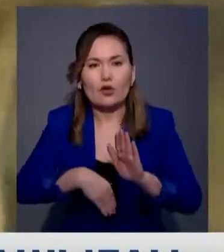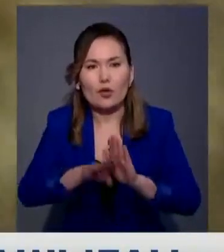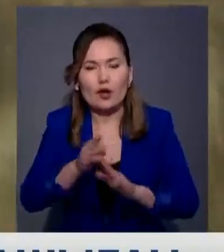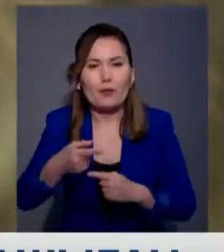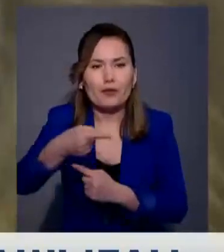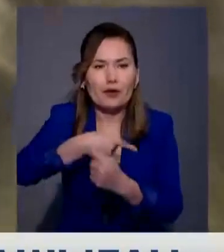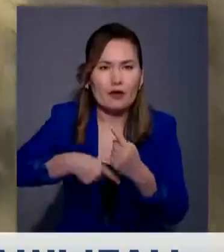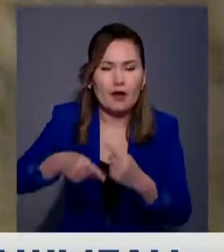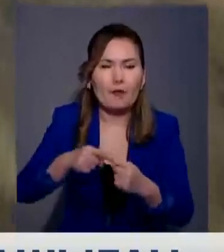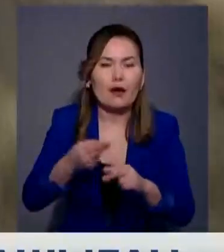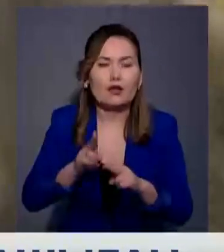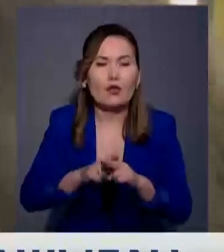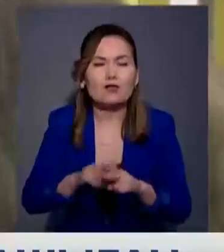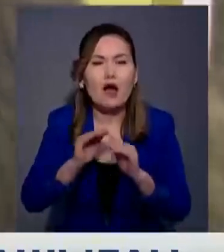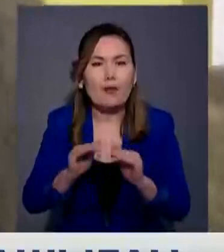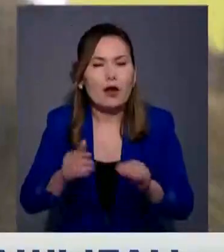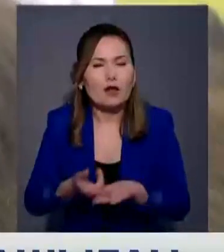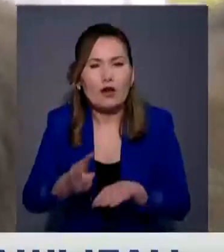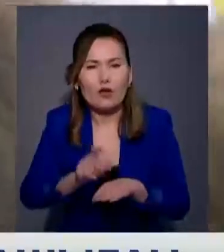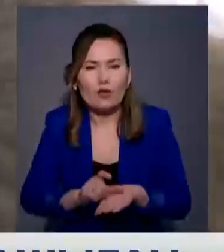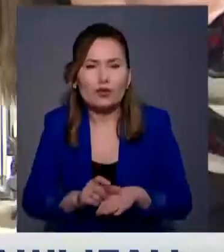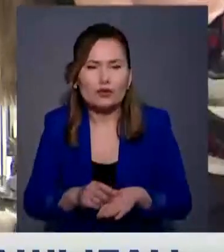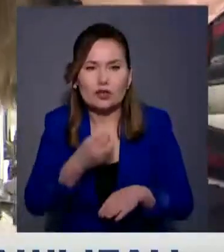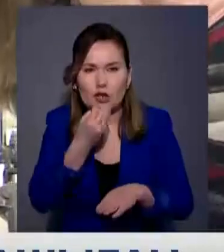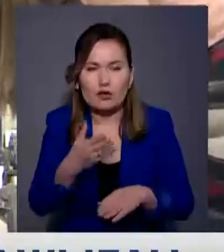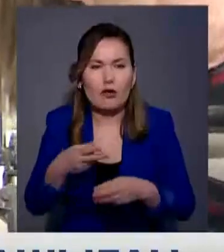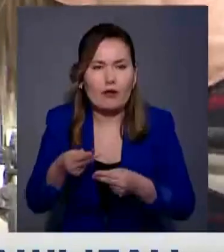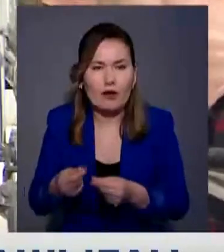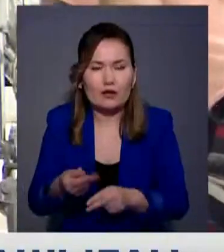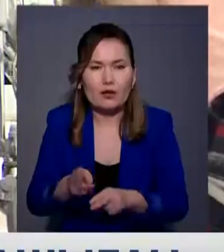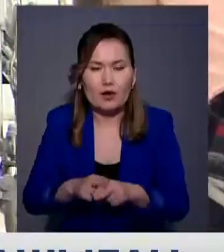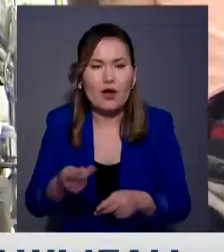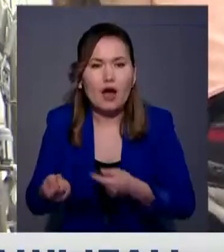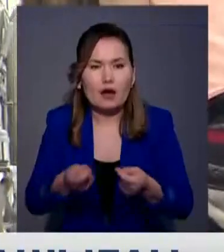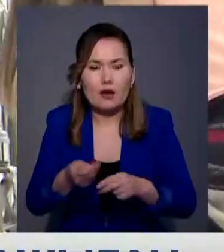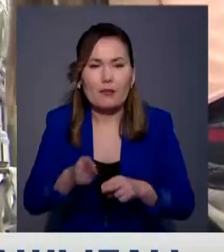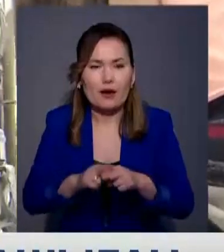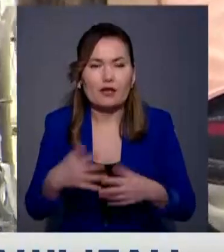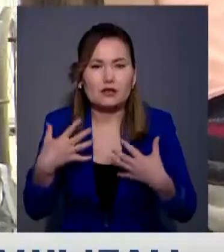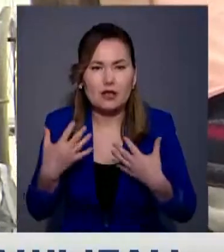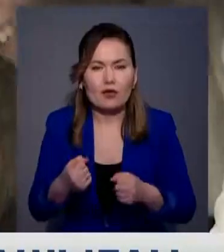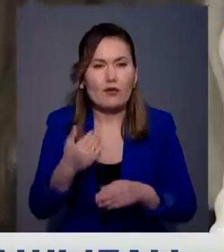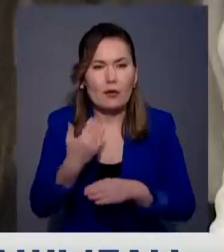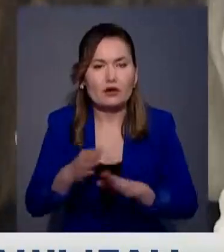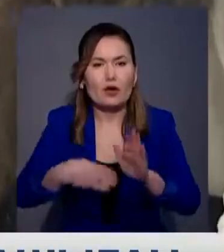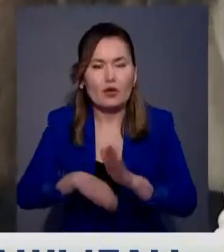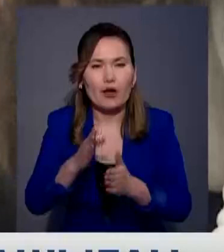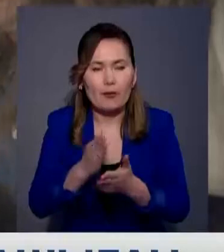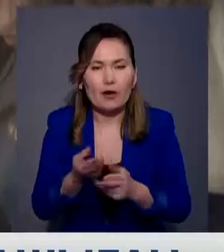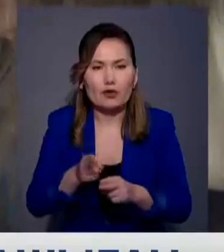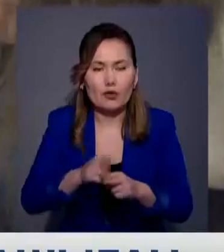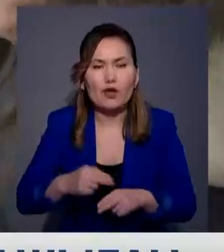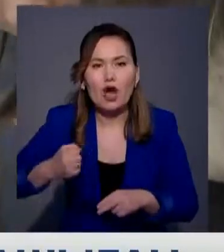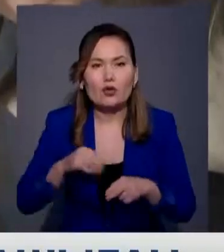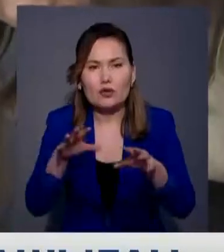жасау қабілетін дамытады. Ерекше қажеттілігі бар балалар тәрбиеленетін орталықтың жетекшісі бұл емнің нәтижелері жаман емес дейді. Пет-терапия деп